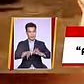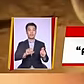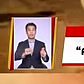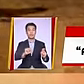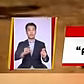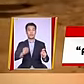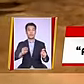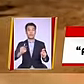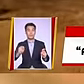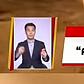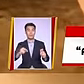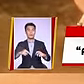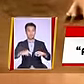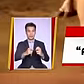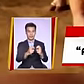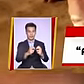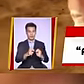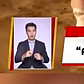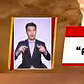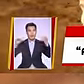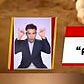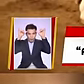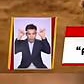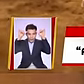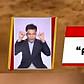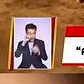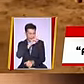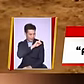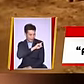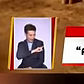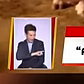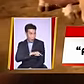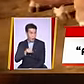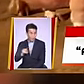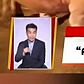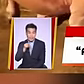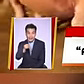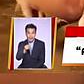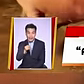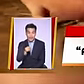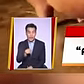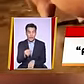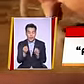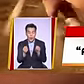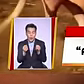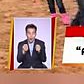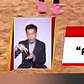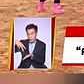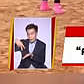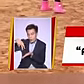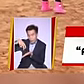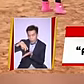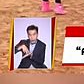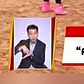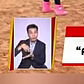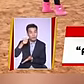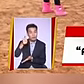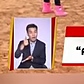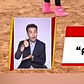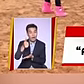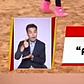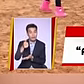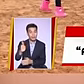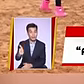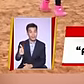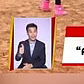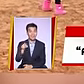ทยนะครับที่น่าสนใจก็คือควายแคระเผือกตัวนี้สั่งให้สวัสดีมันก็คุกเข่าคลานเป็นการไหว้แล้วเมื่อสั่งให้มันยิ้ม